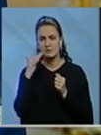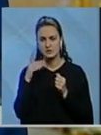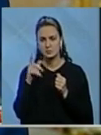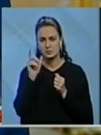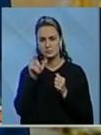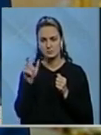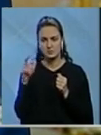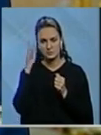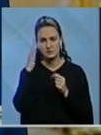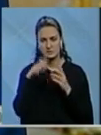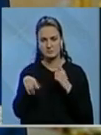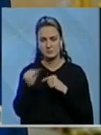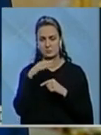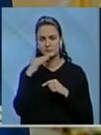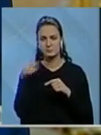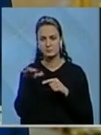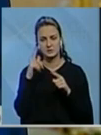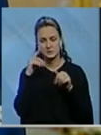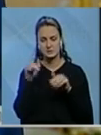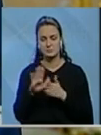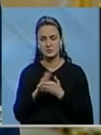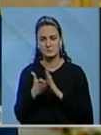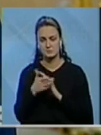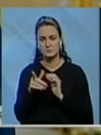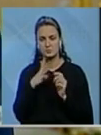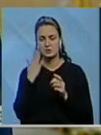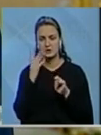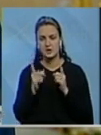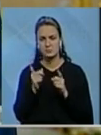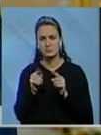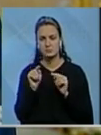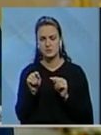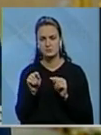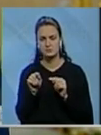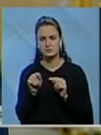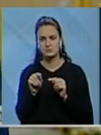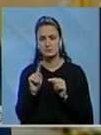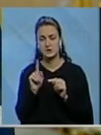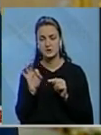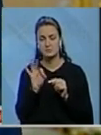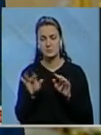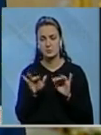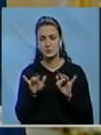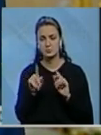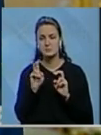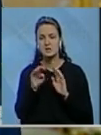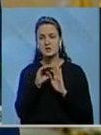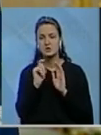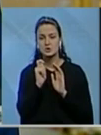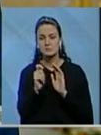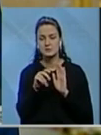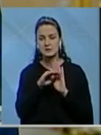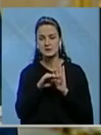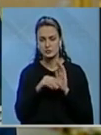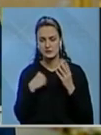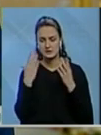წევრთა უმრავლესობის გადაწყვეტილების შესაბამისად. ეს იყო რეალური სურათი. რაც შეეხება პროცედურას და კრიტერიუმებს, ჩვენ გვაქვს ჩვენი დღის